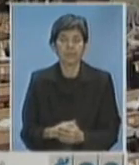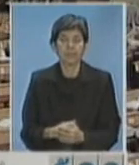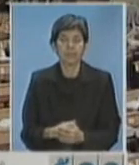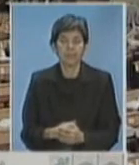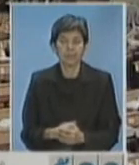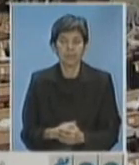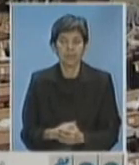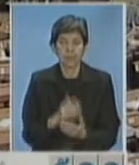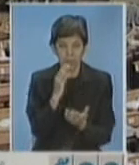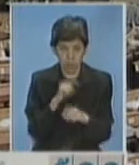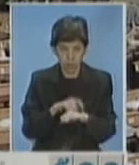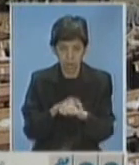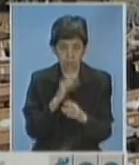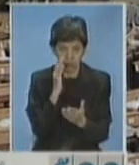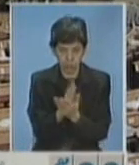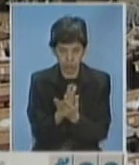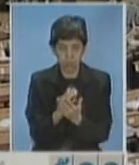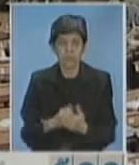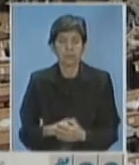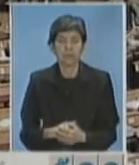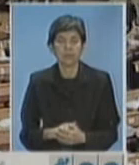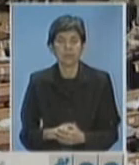หยุดเวลาไว้ด้วยนะ